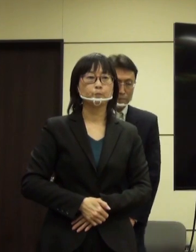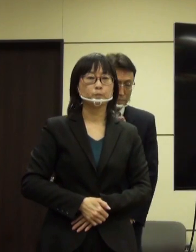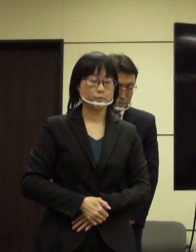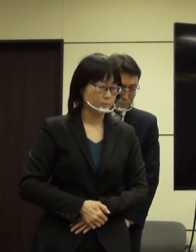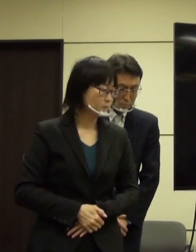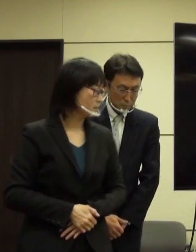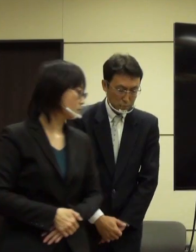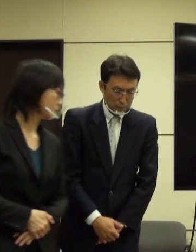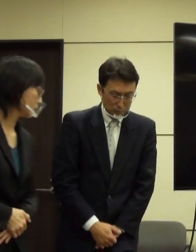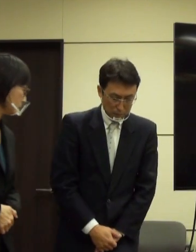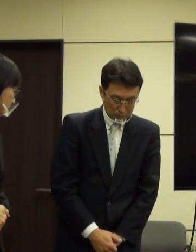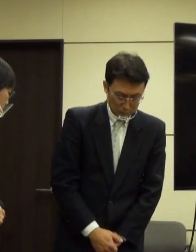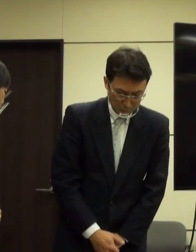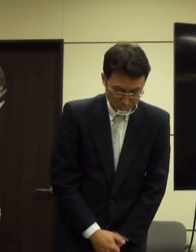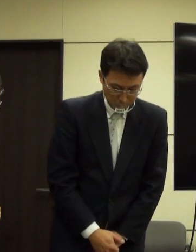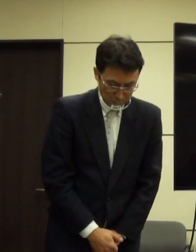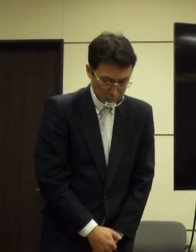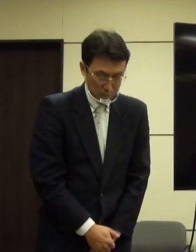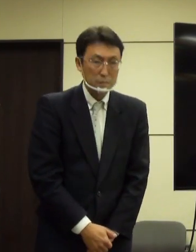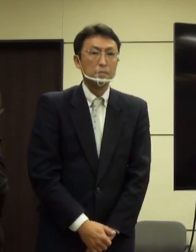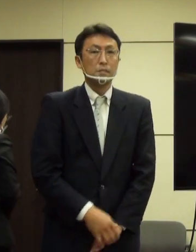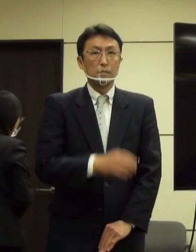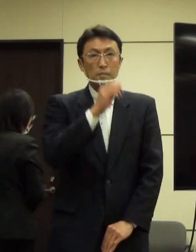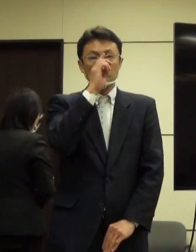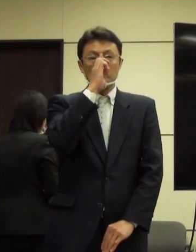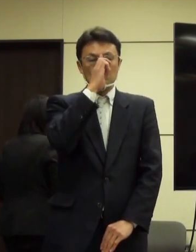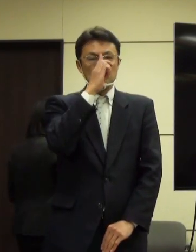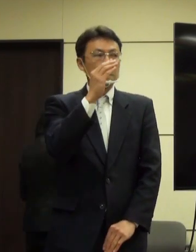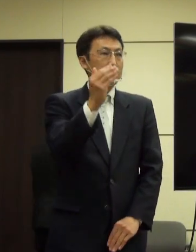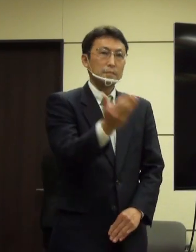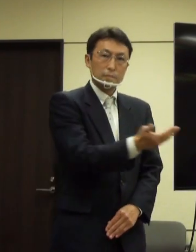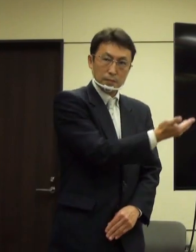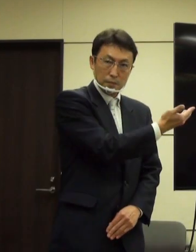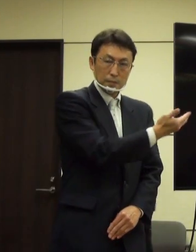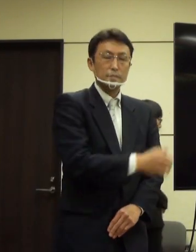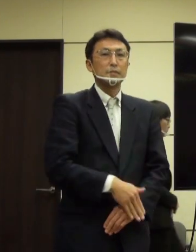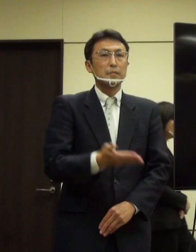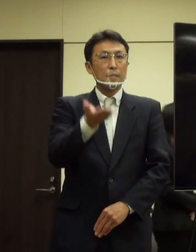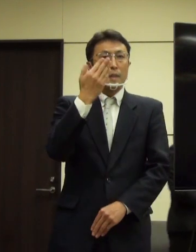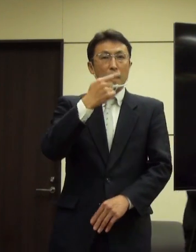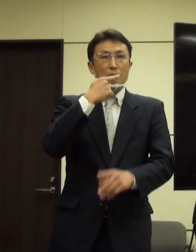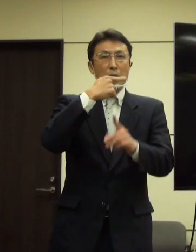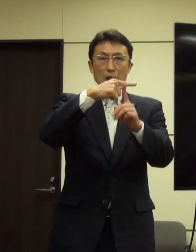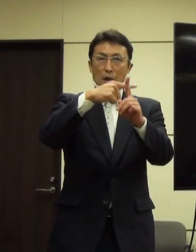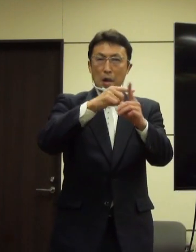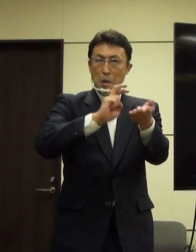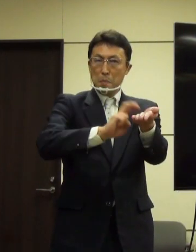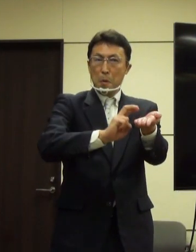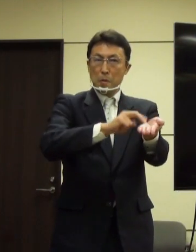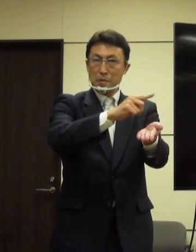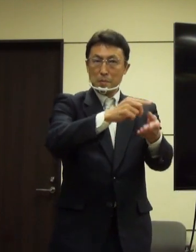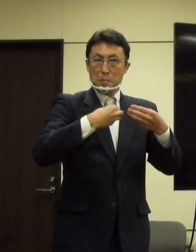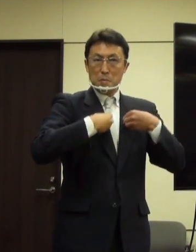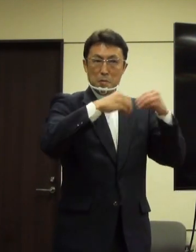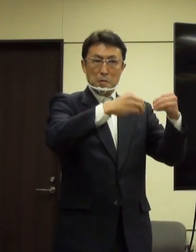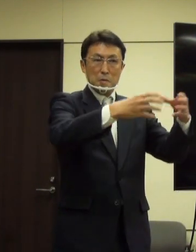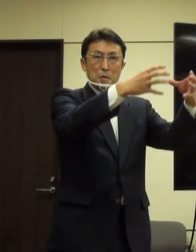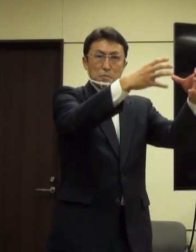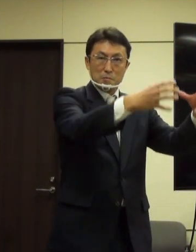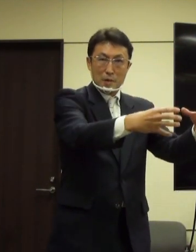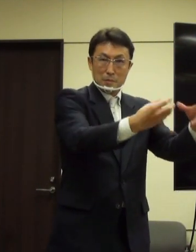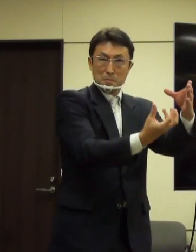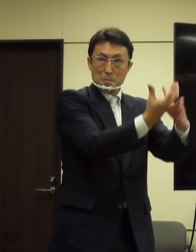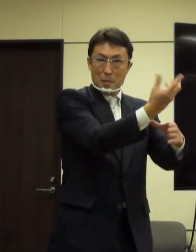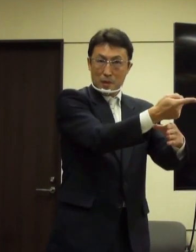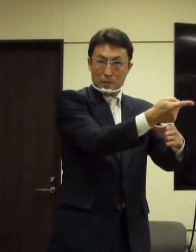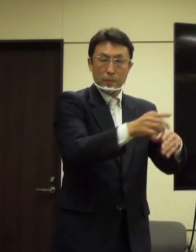します福島民報の犯罪ですあの先日赤十字病院のもクラスター確認されまして今回のクラスターしないで何例